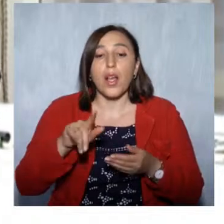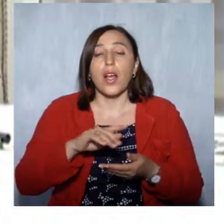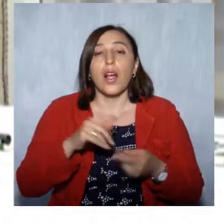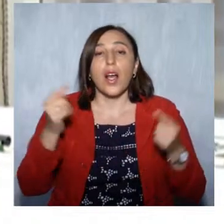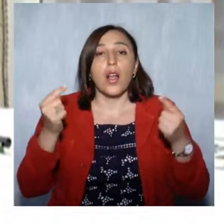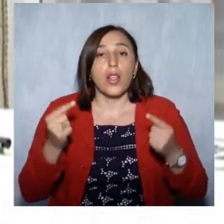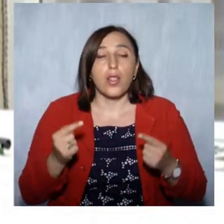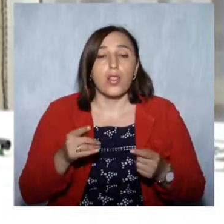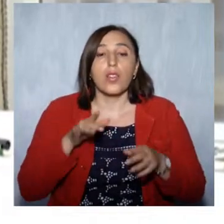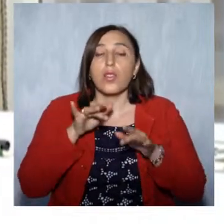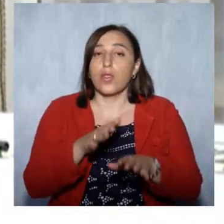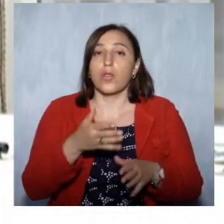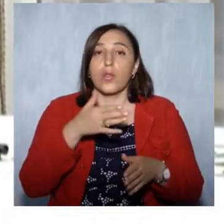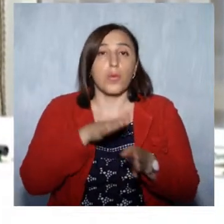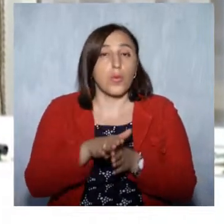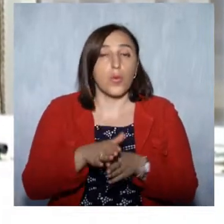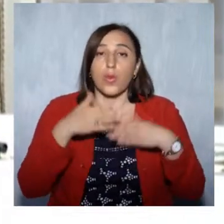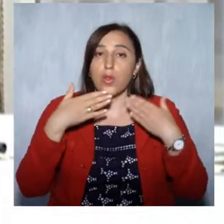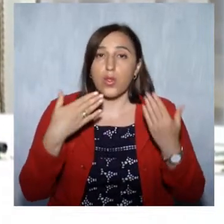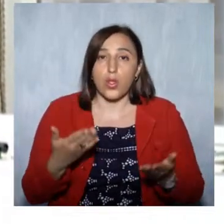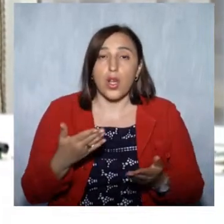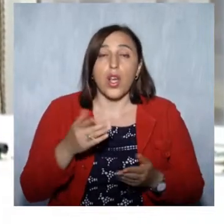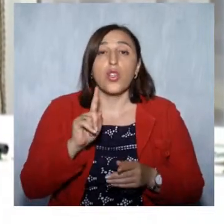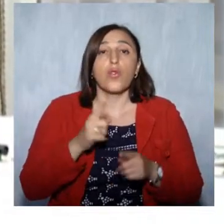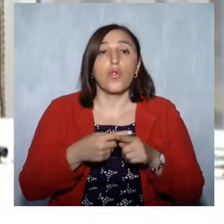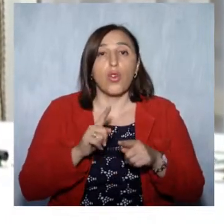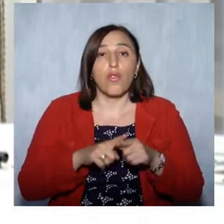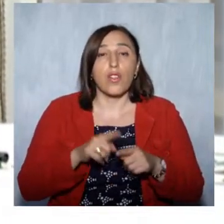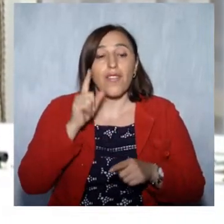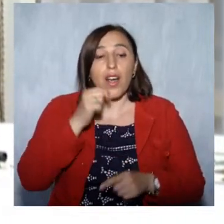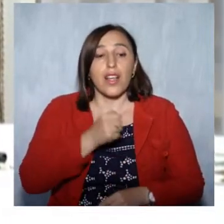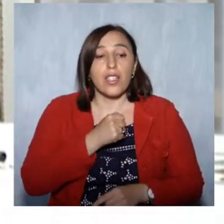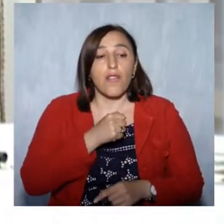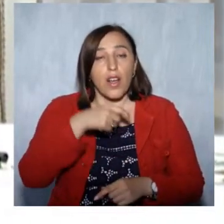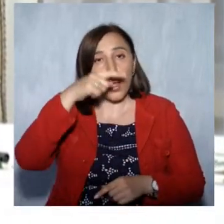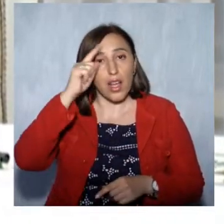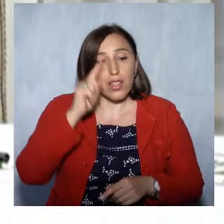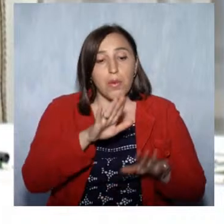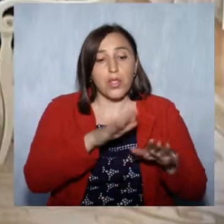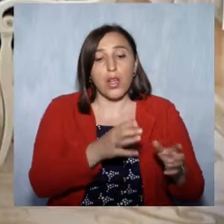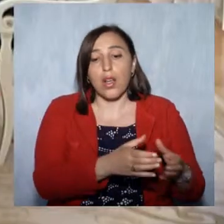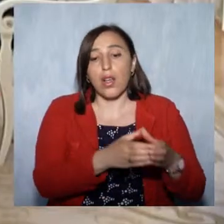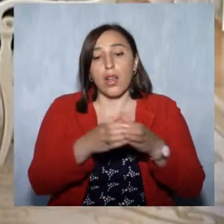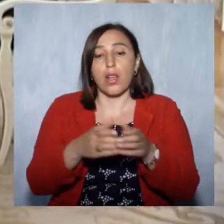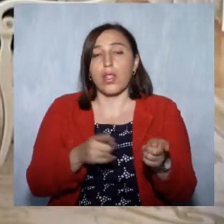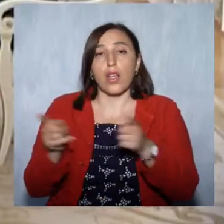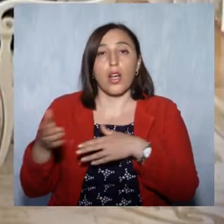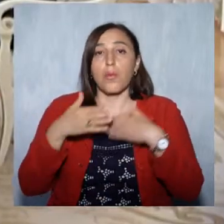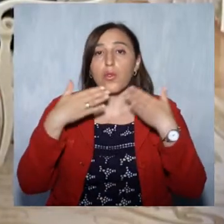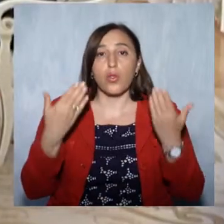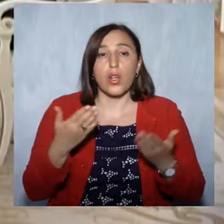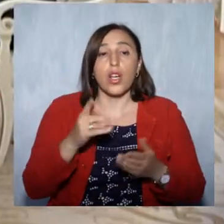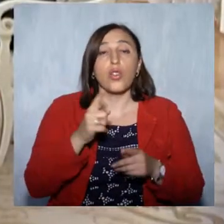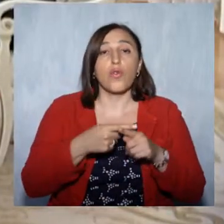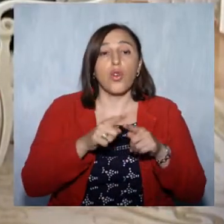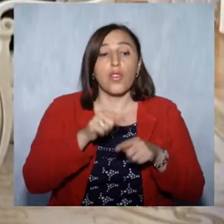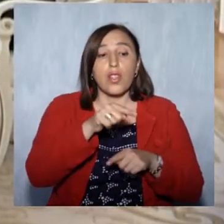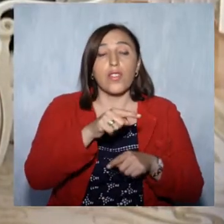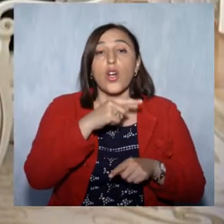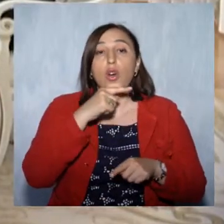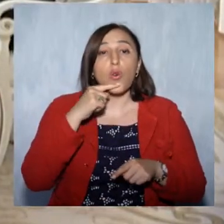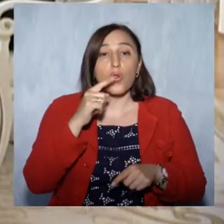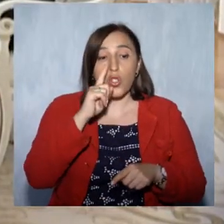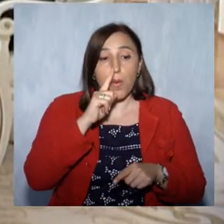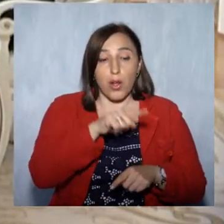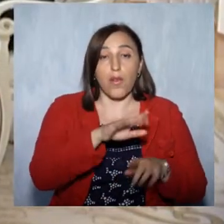մեջ։ Հայկական զինված ուժերն ամբողջությամբ դուրս չեն բերվել Ադրբեջանի տարածքից ռուսական խաղապահ զորախմբի ժամանակավոր տեղակայման գոտուց, ինչպես